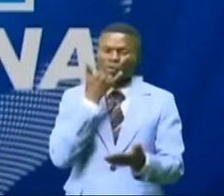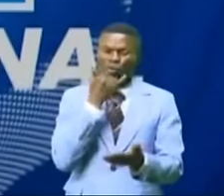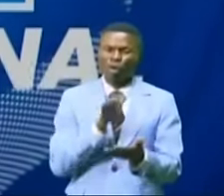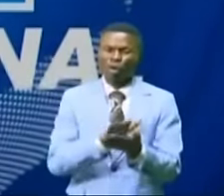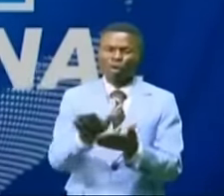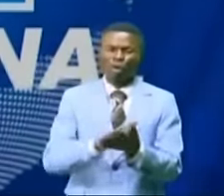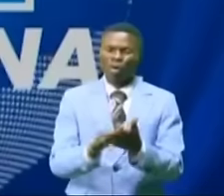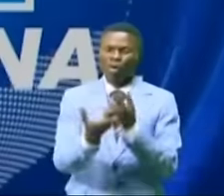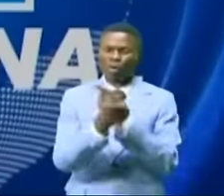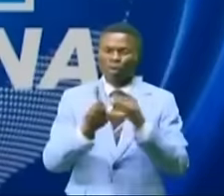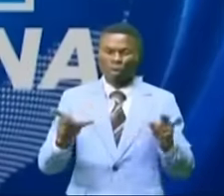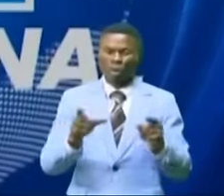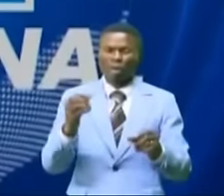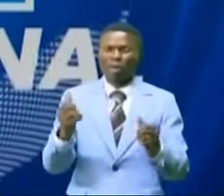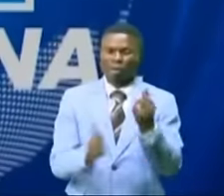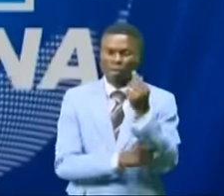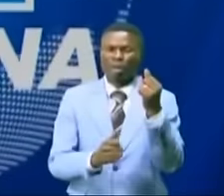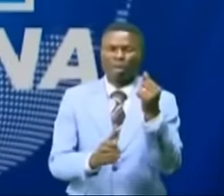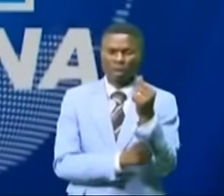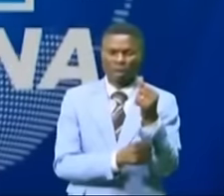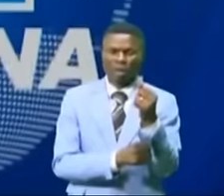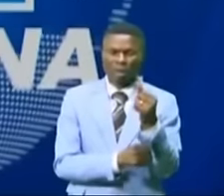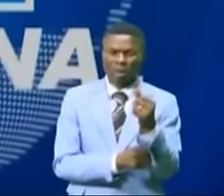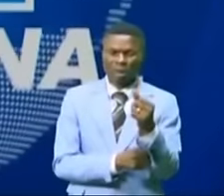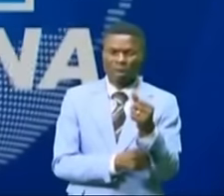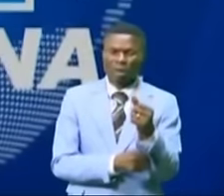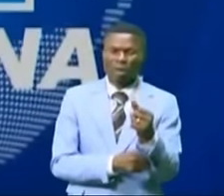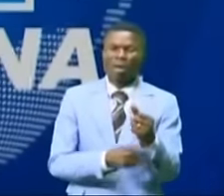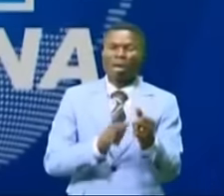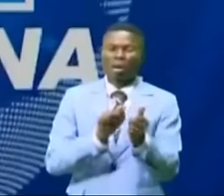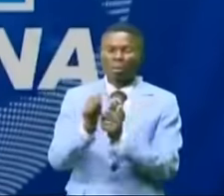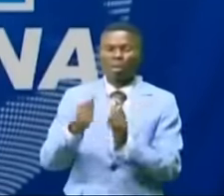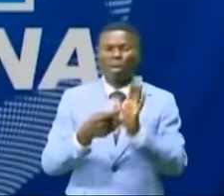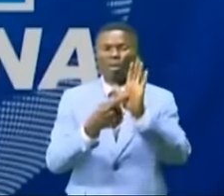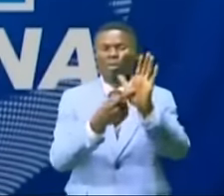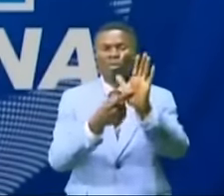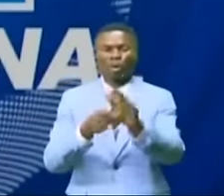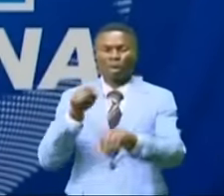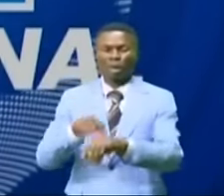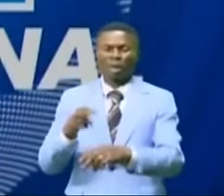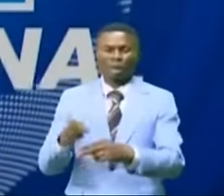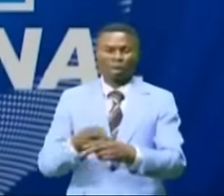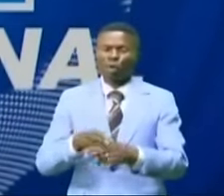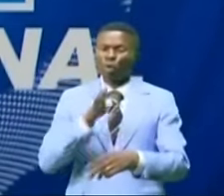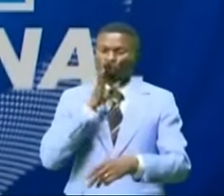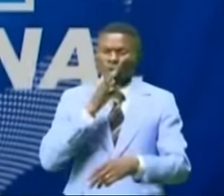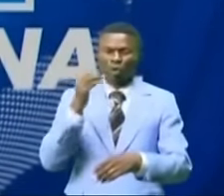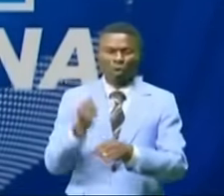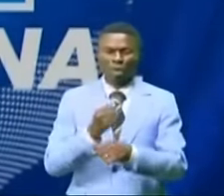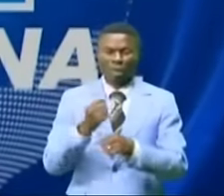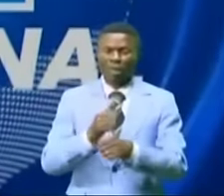photocopie libre des personnes qui se passent pour temporaires ayant œuvre,